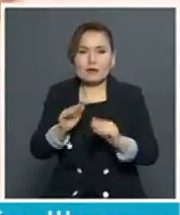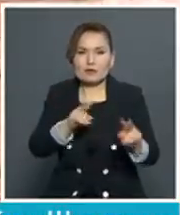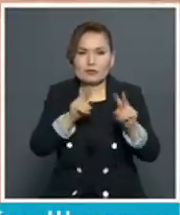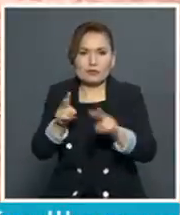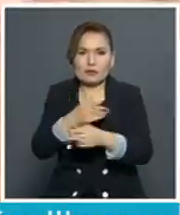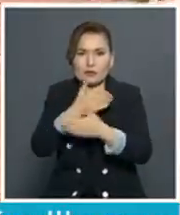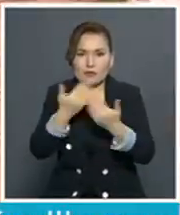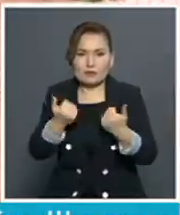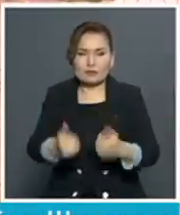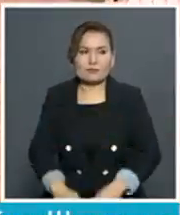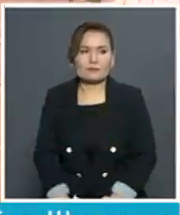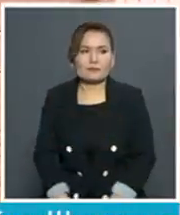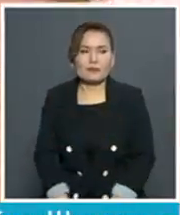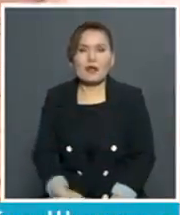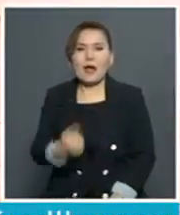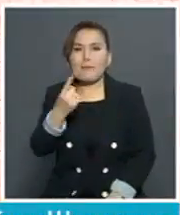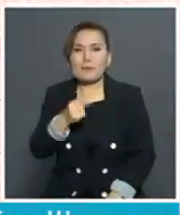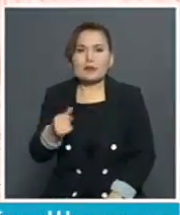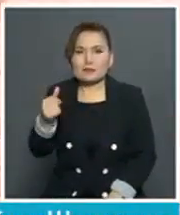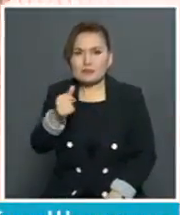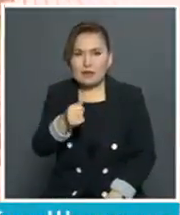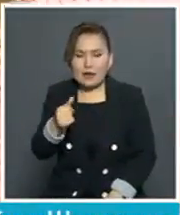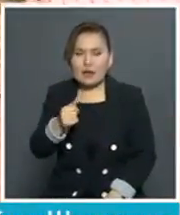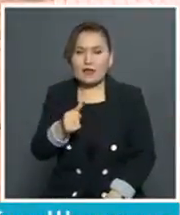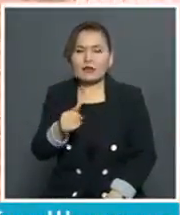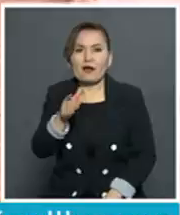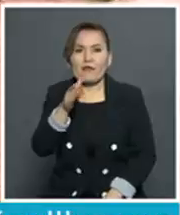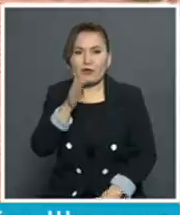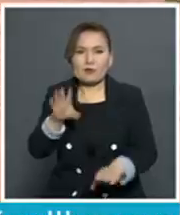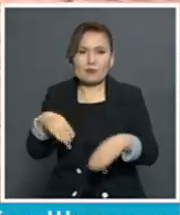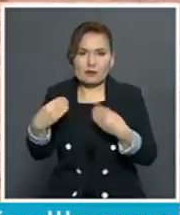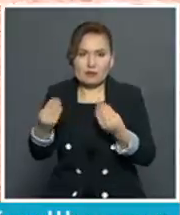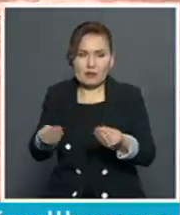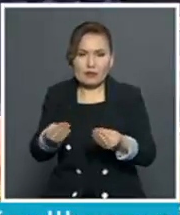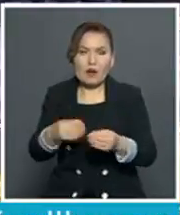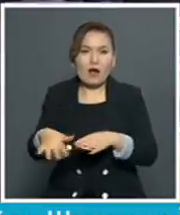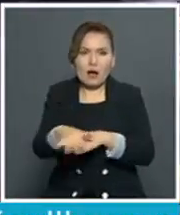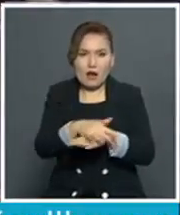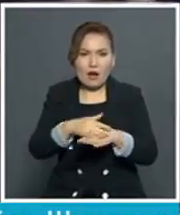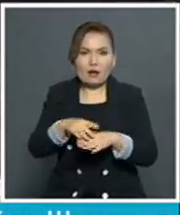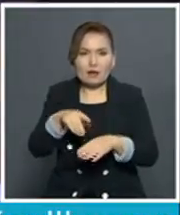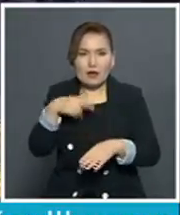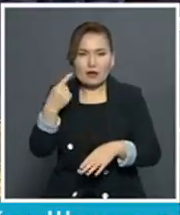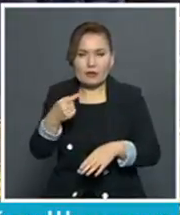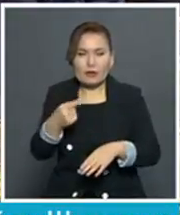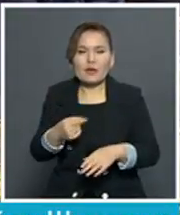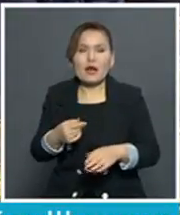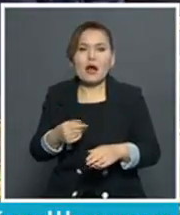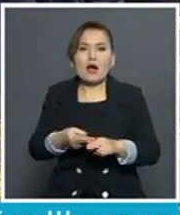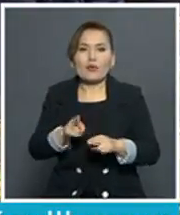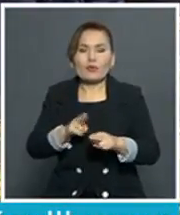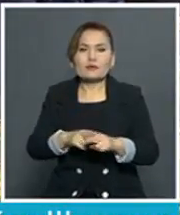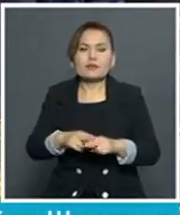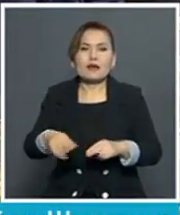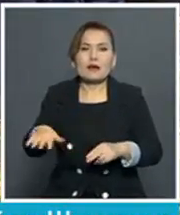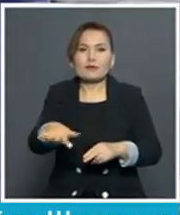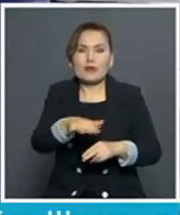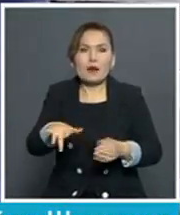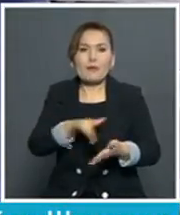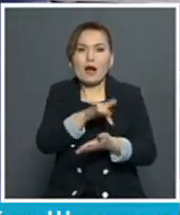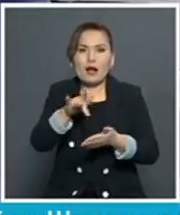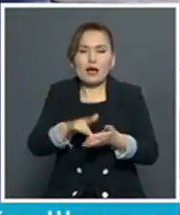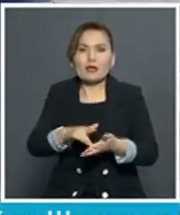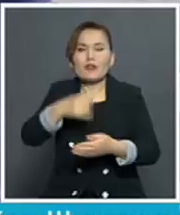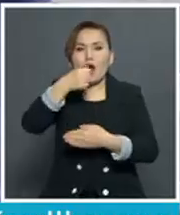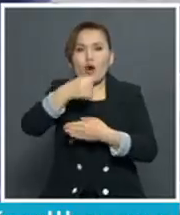бе балаңызды? Бір сағатқа рұқсат берді деп отыр ғой. Кім айтты рұқсат берді? Халық айтып отыр. Балаларды қоя беріңізші, күн шуақта қаланың қақ ортасында